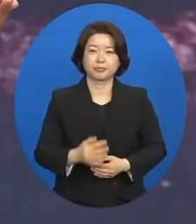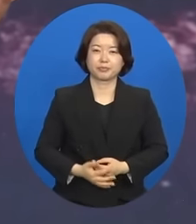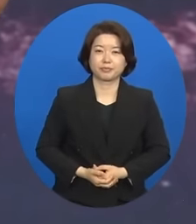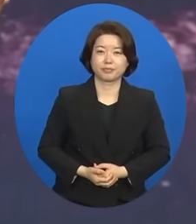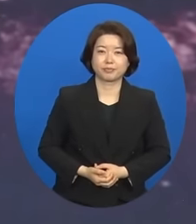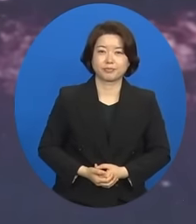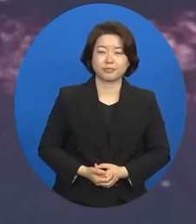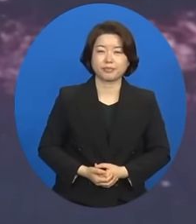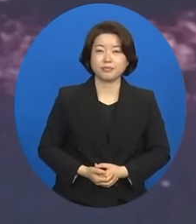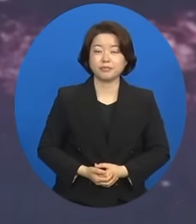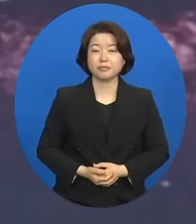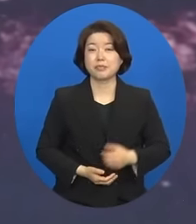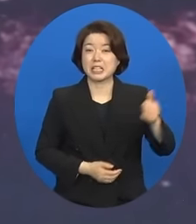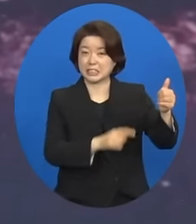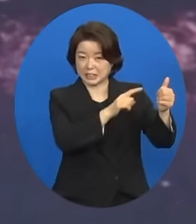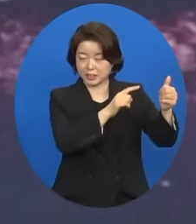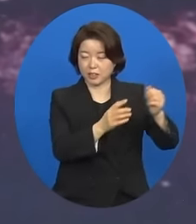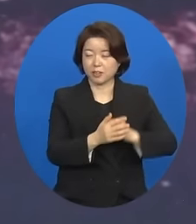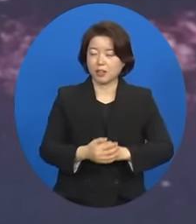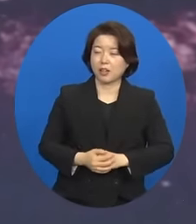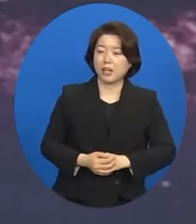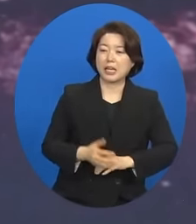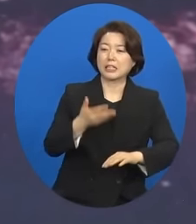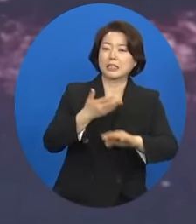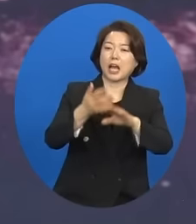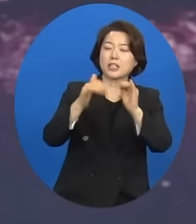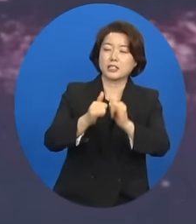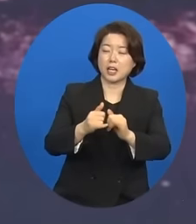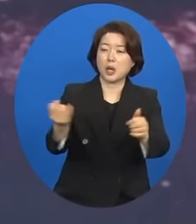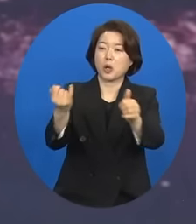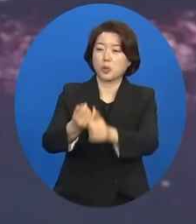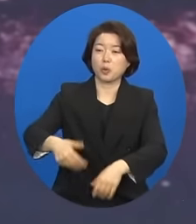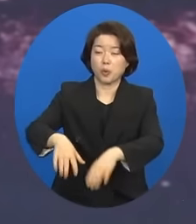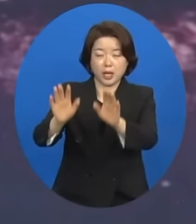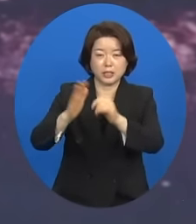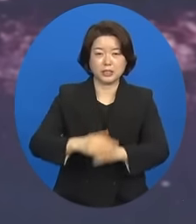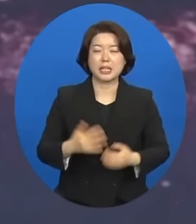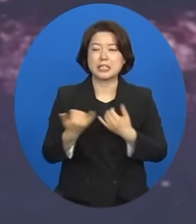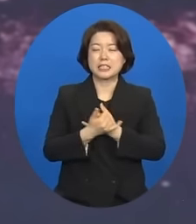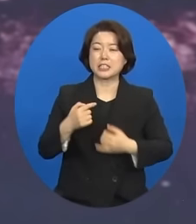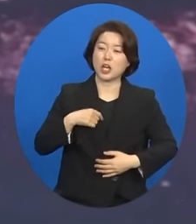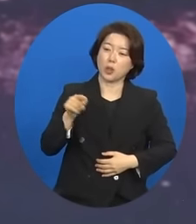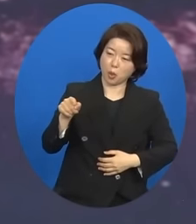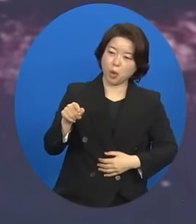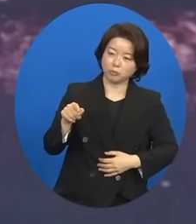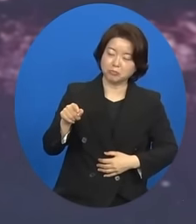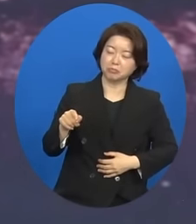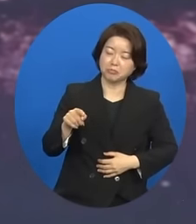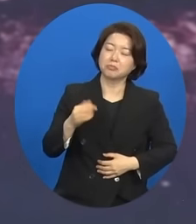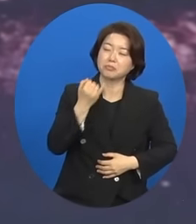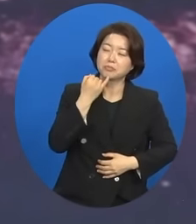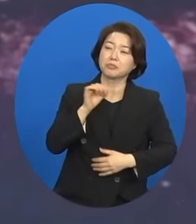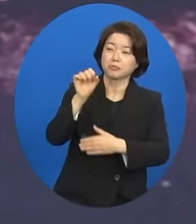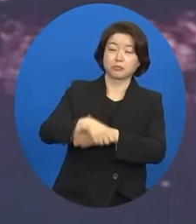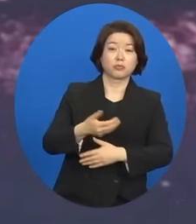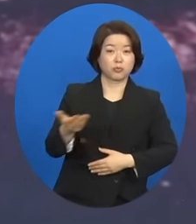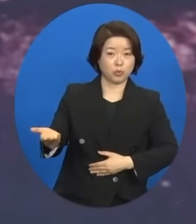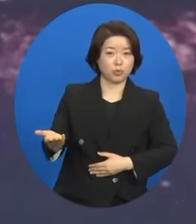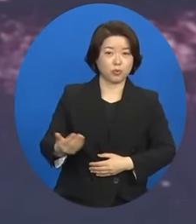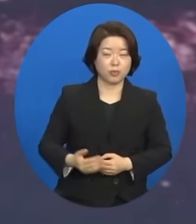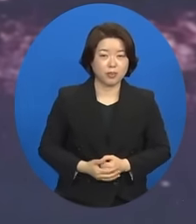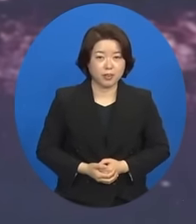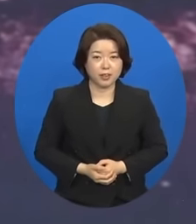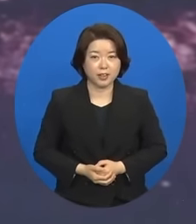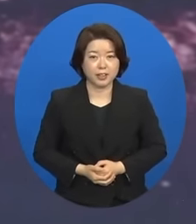라반이 그래요 남에게 주느니 우리 친척인 너에게 주는 것이 낫겠다 그래서 승낙을 하죠 그래서 야곱이